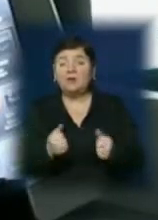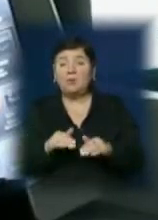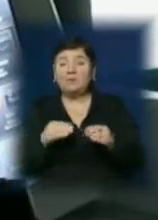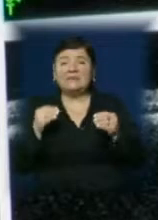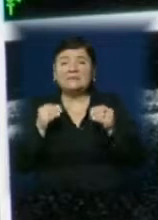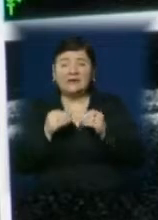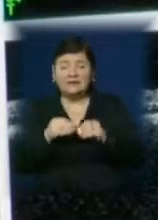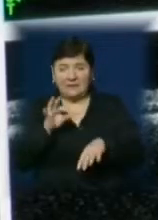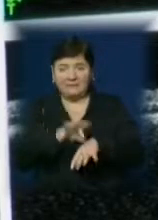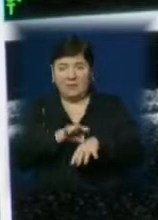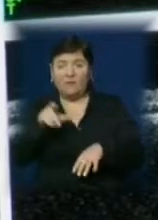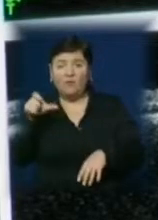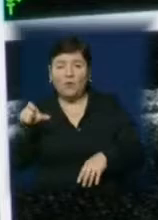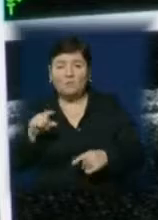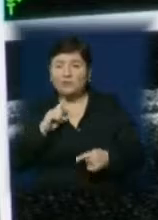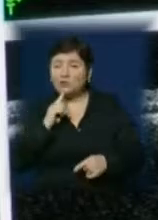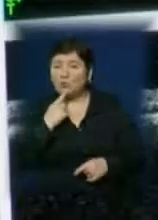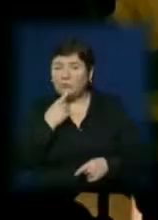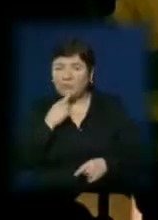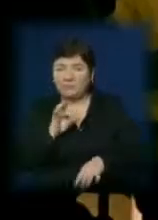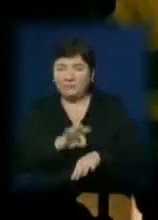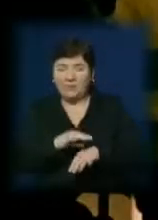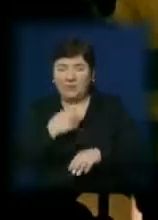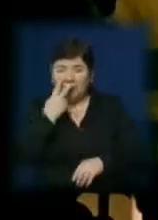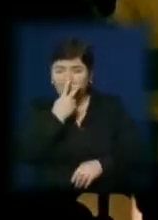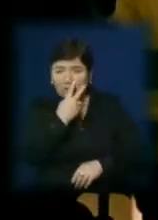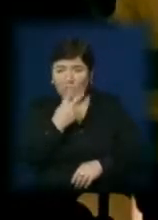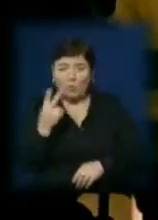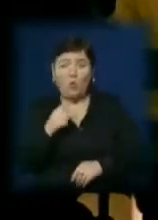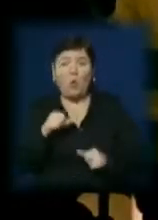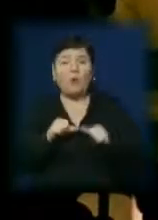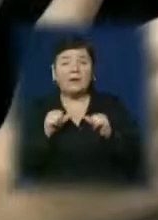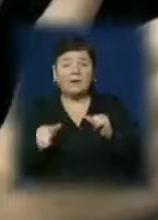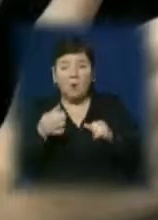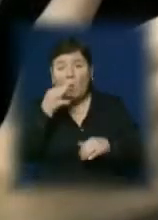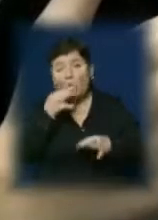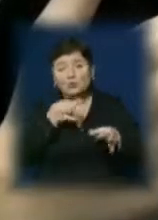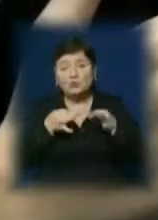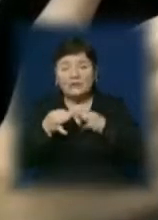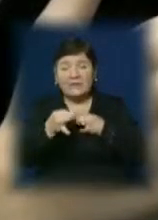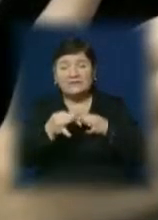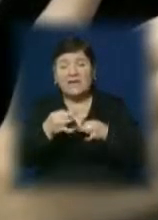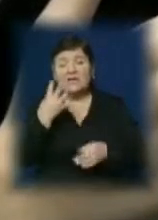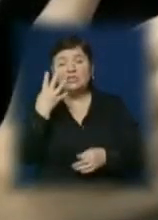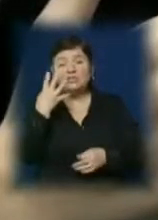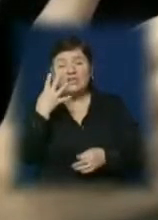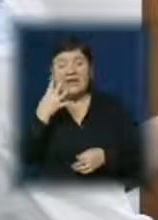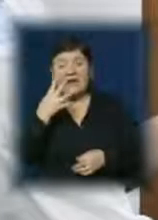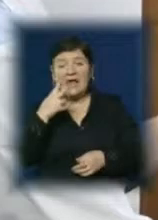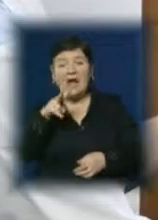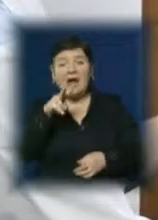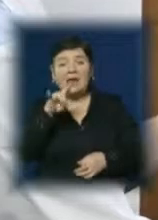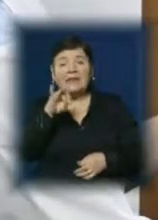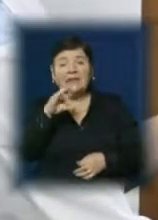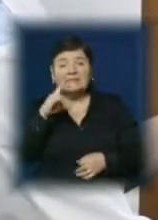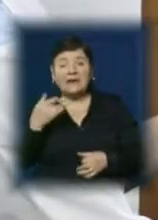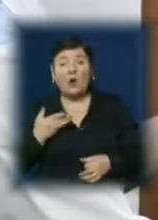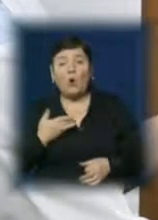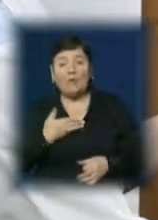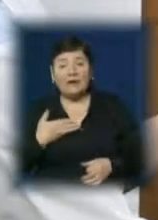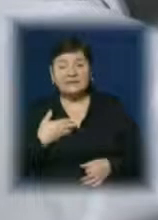офтальмологів країни. Авторитетні фахівці приїжджатимуть у нашу область не тільки з метою надання консультацій, але й у разі